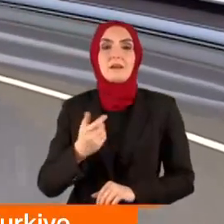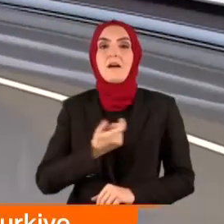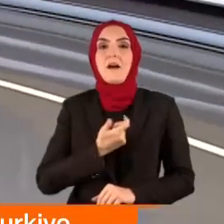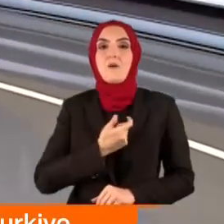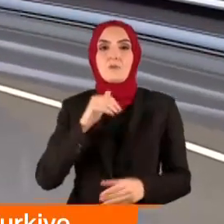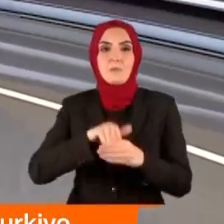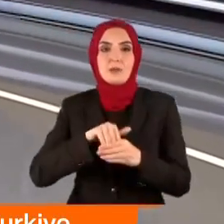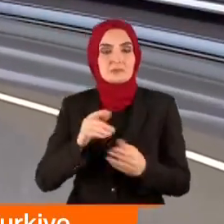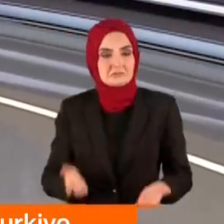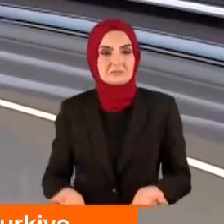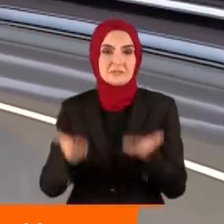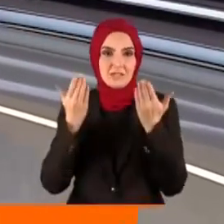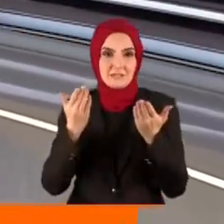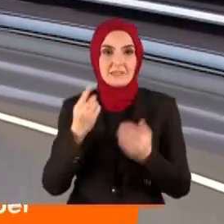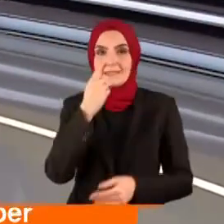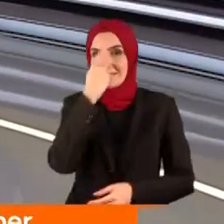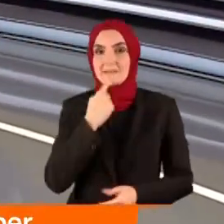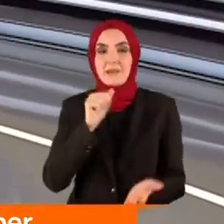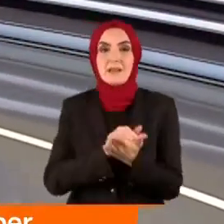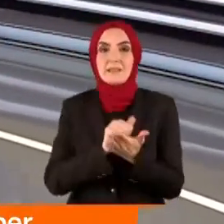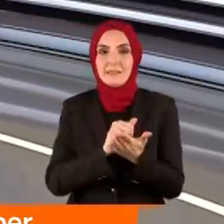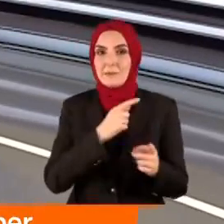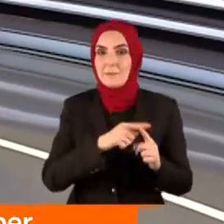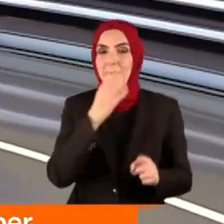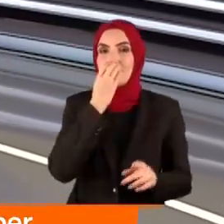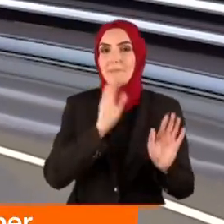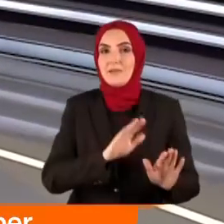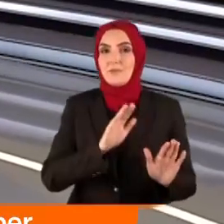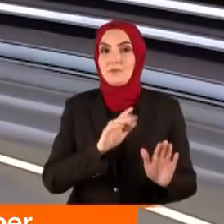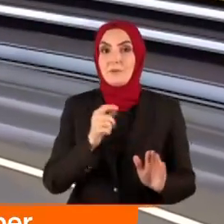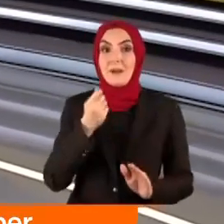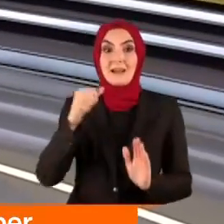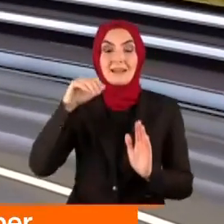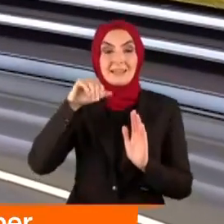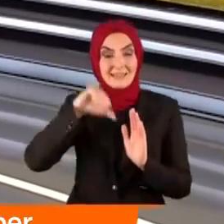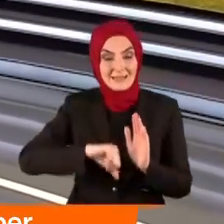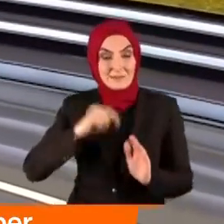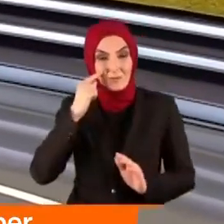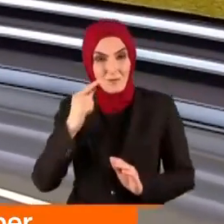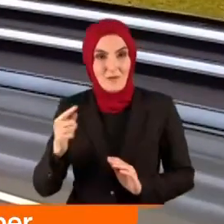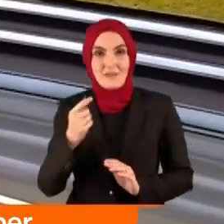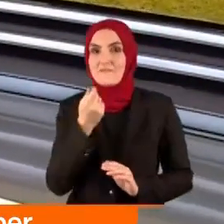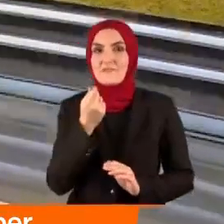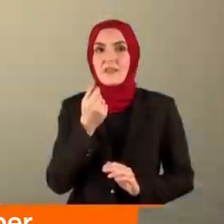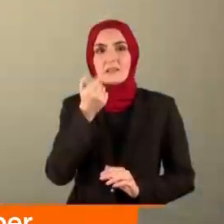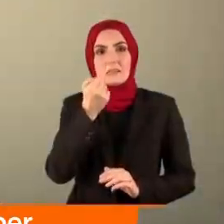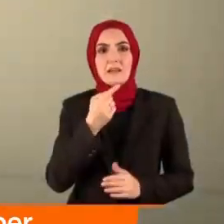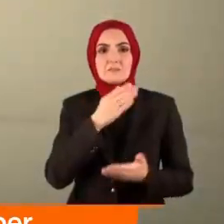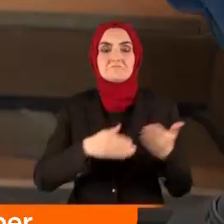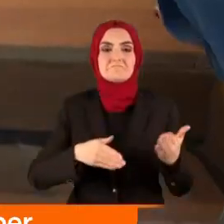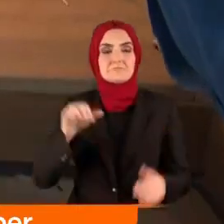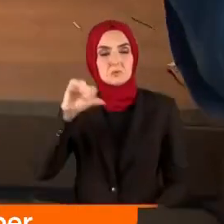bekliyor. Tabii indirimle birlikte karavan fiyatları da yarı yarıya düşecek. Neden mi? İşte yanıtı geliyor.